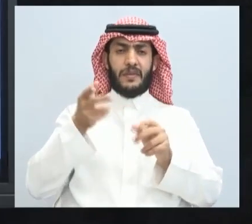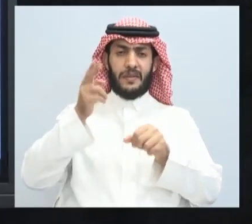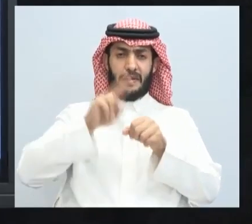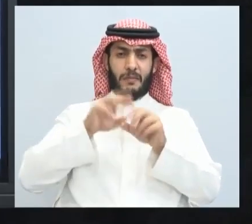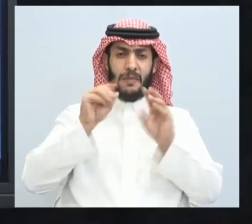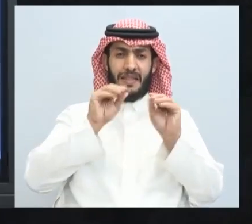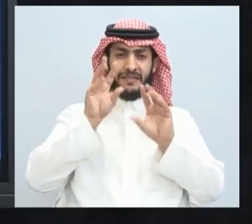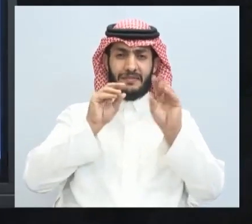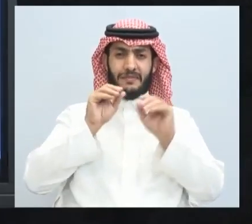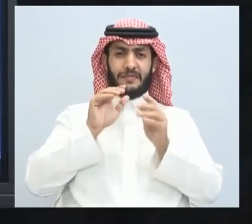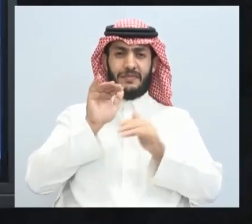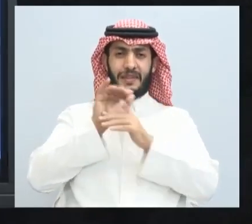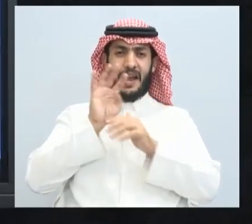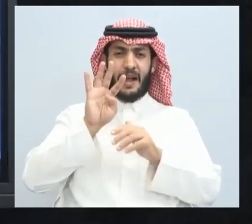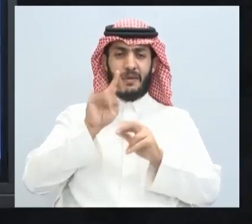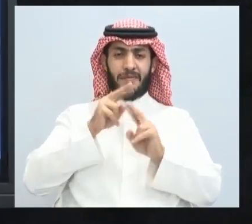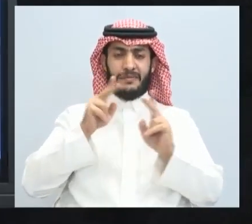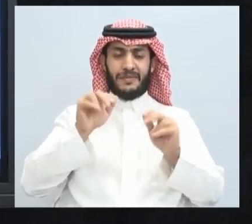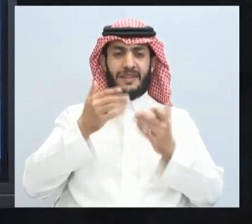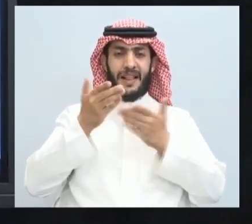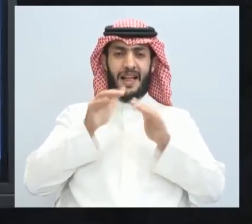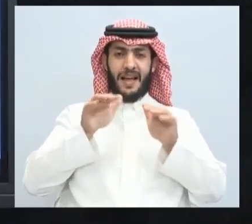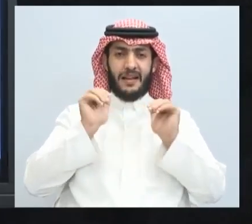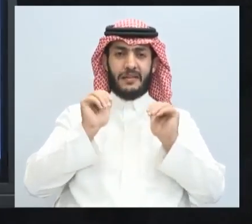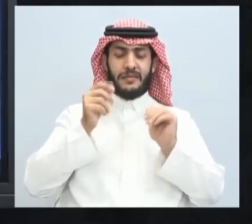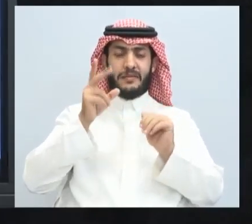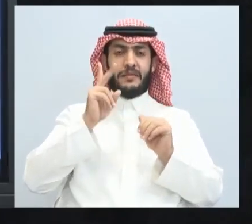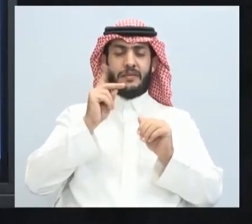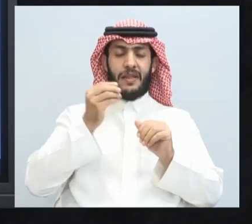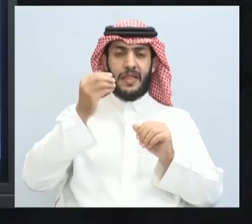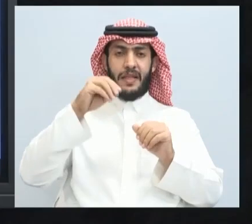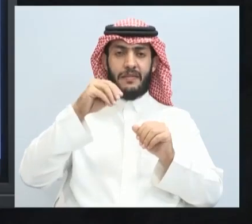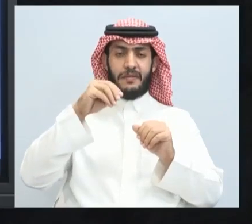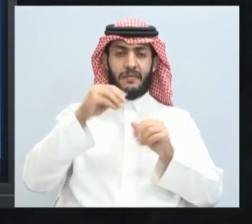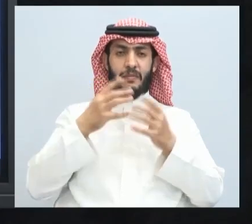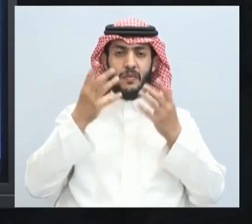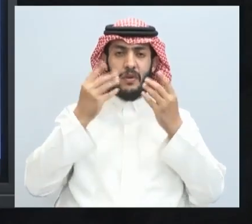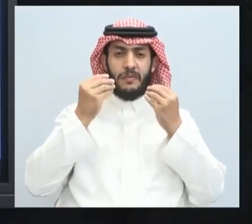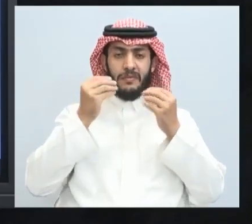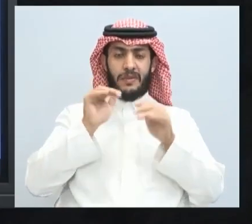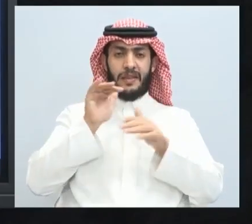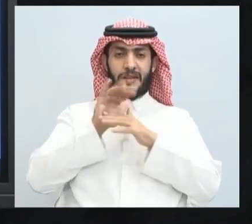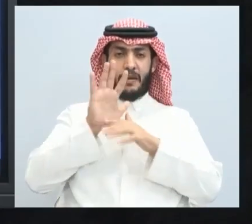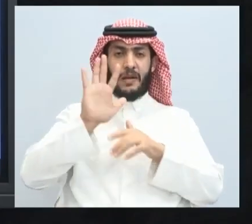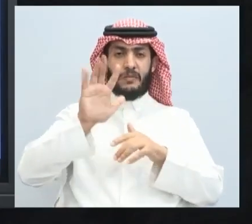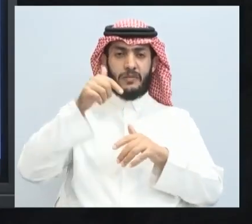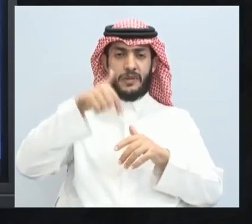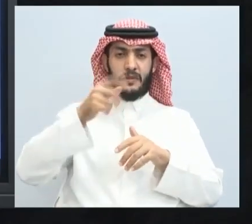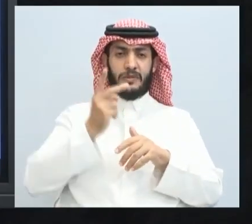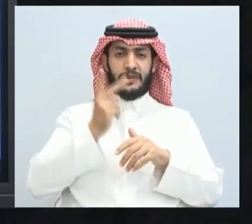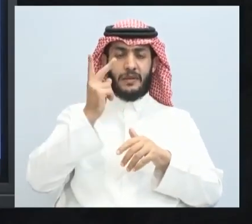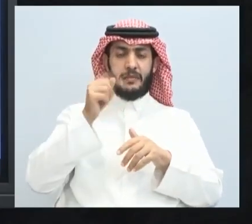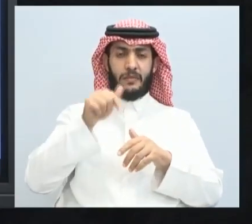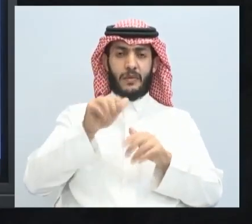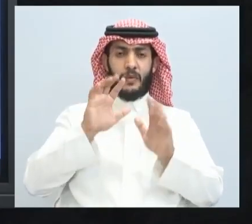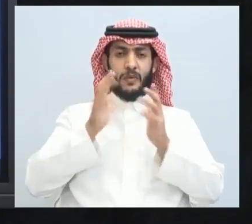لبعض الفقرات في المواضيع الاربعه اللي يعني ما تناقشنا فيها بالاضافه ل يعني معلومات عن درس الخامس والسادس والسابع